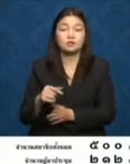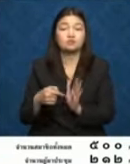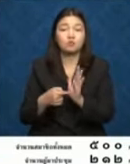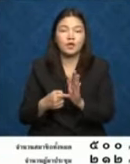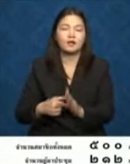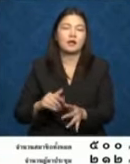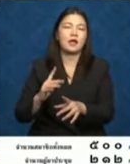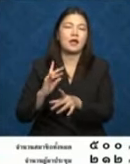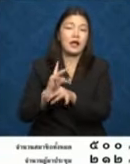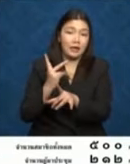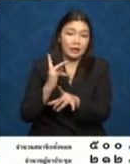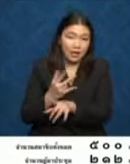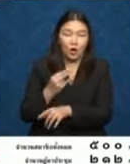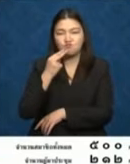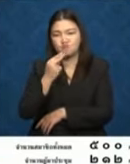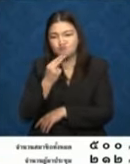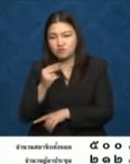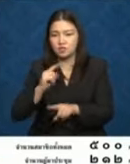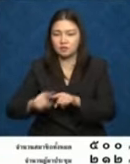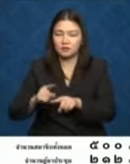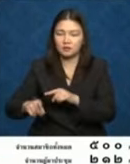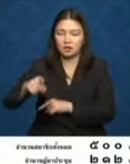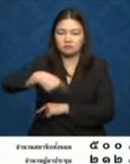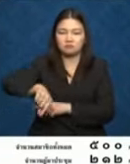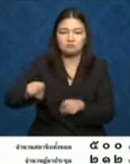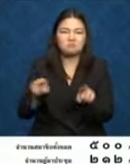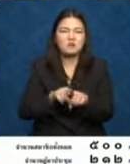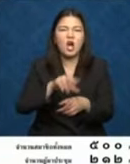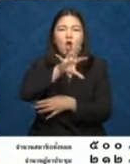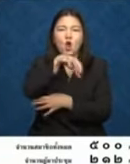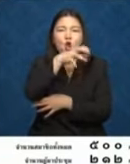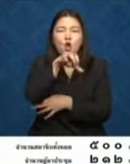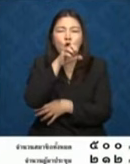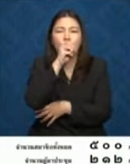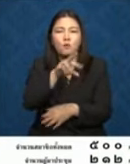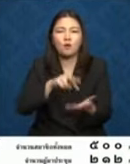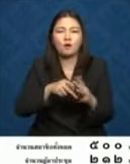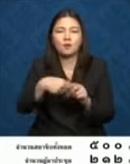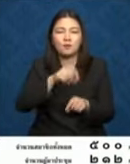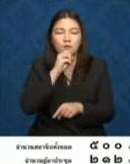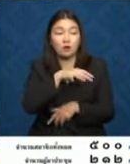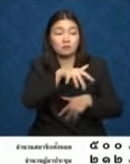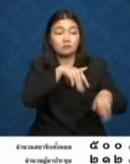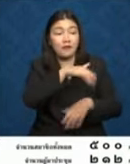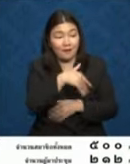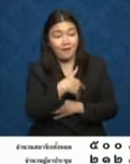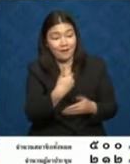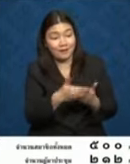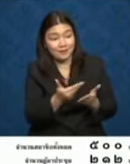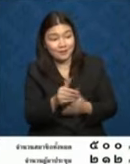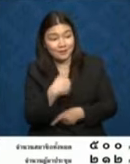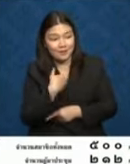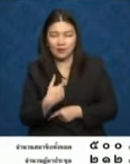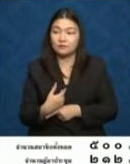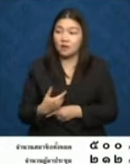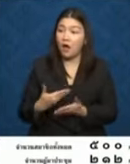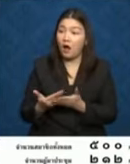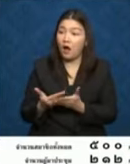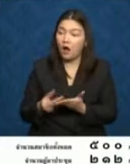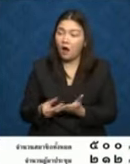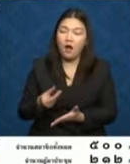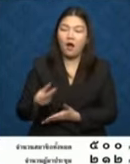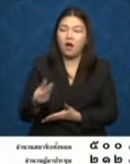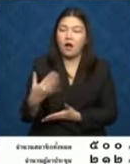รี่นะครับเนื่องจากว่ามีการหลอกให้นักท่องเที่ยวหรือชาวบ้านเนี่ยซื้อในจำนวนที่เกินนะ